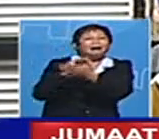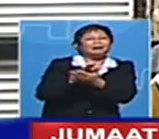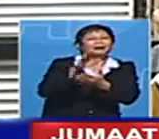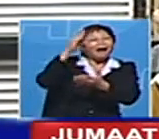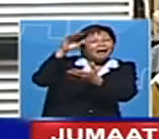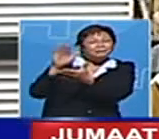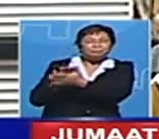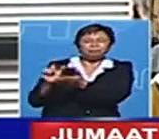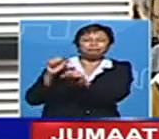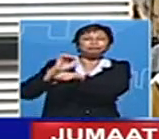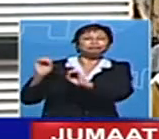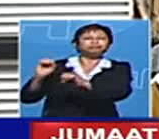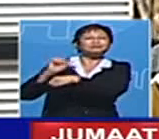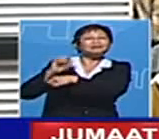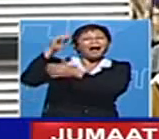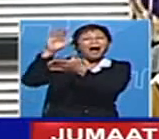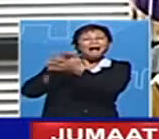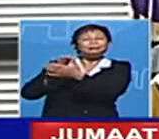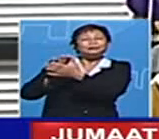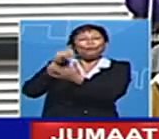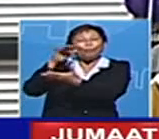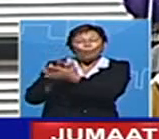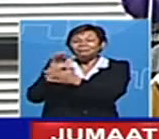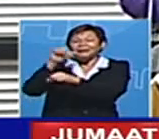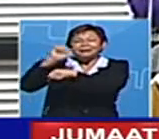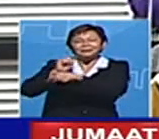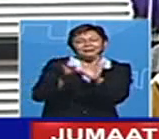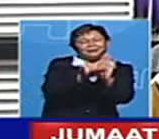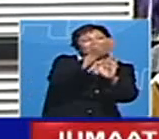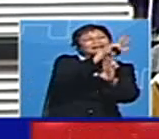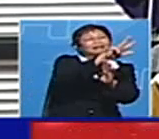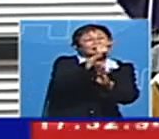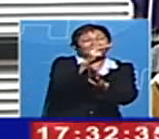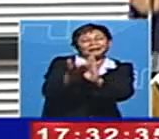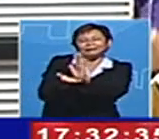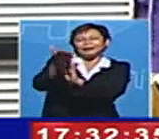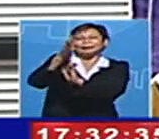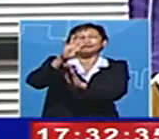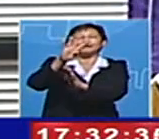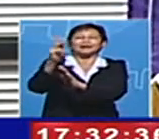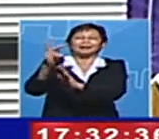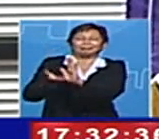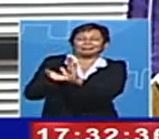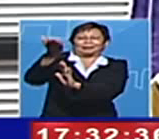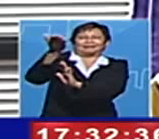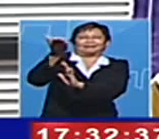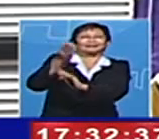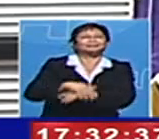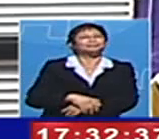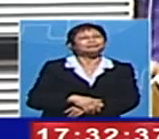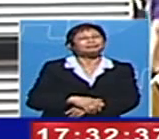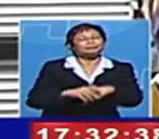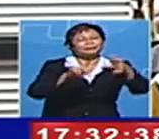tidak mempunyai pendapatan dinaikkan daripada r000 kepada r000